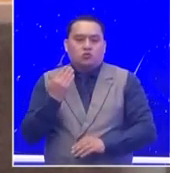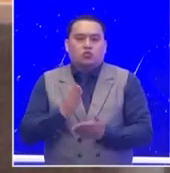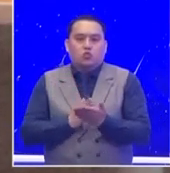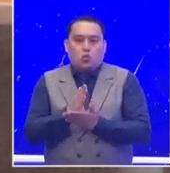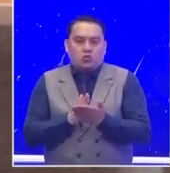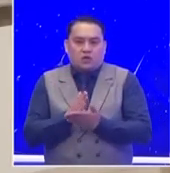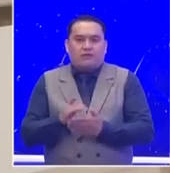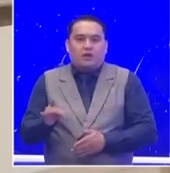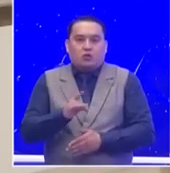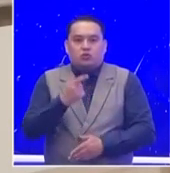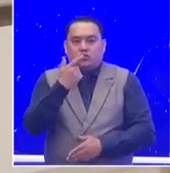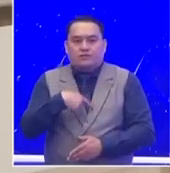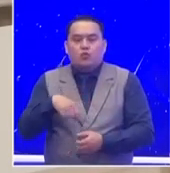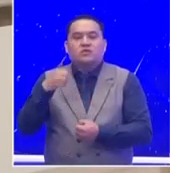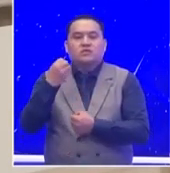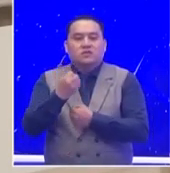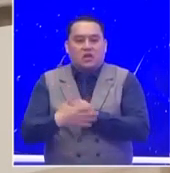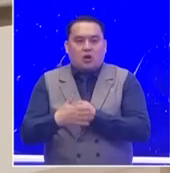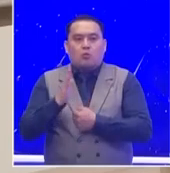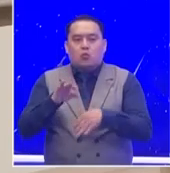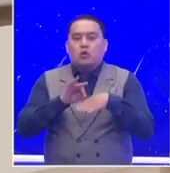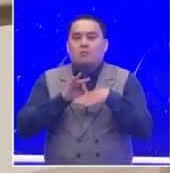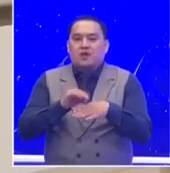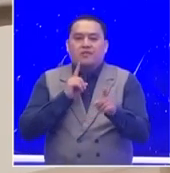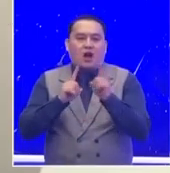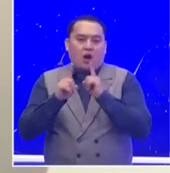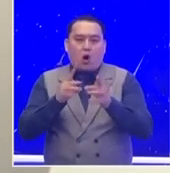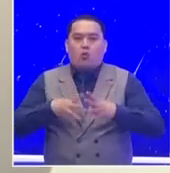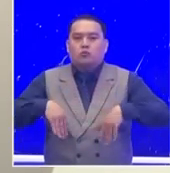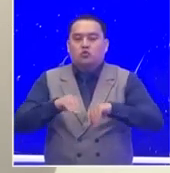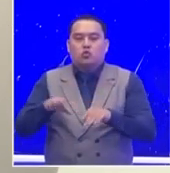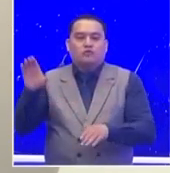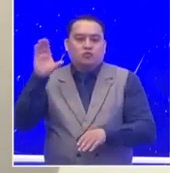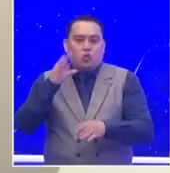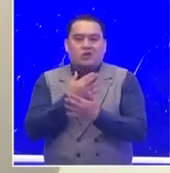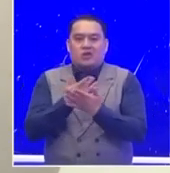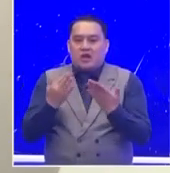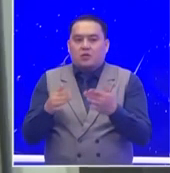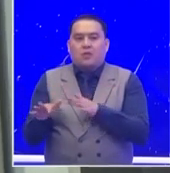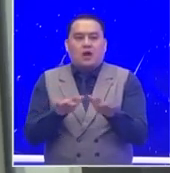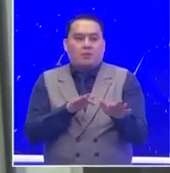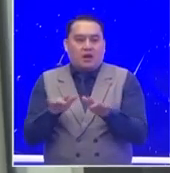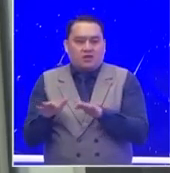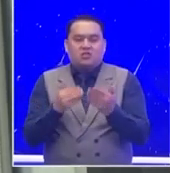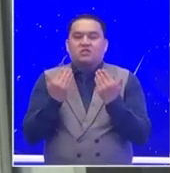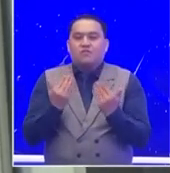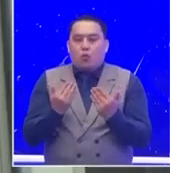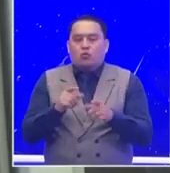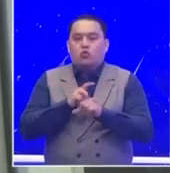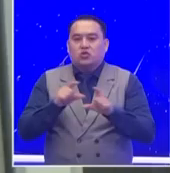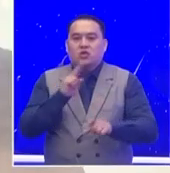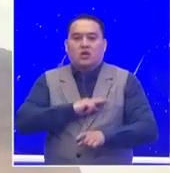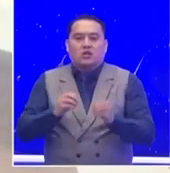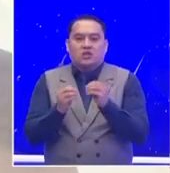службы региона и собственный пресс-центр. Здесь будут проходить брифинги, общественные слушания и ряд иных мероприятий. Всего в учреждении